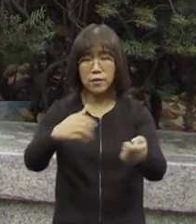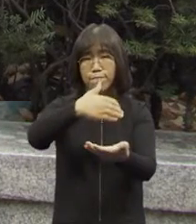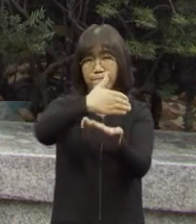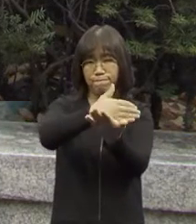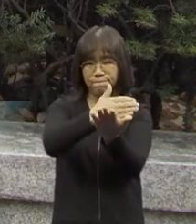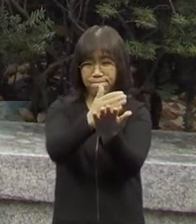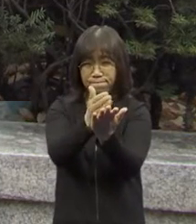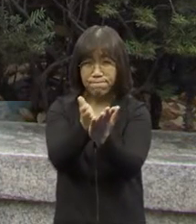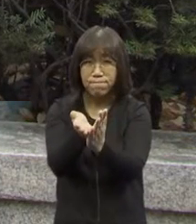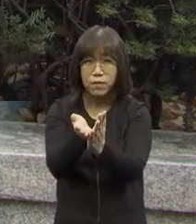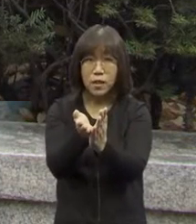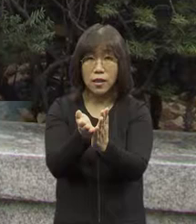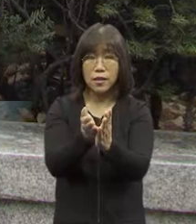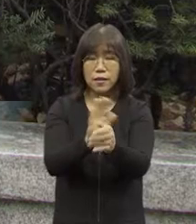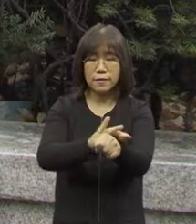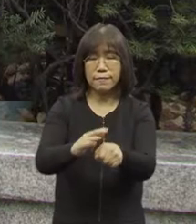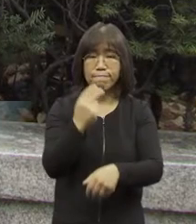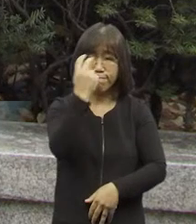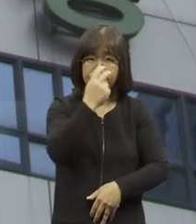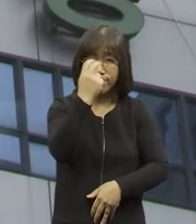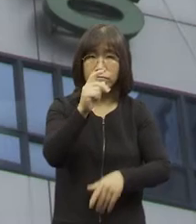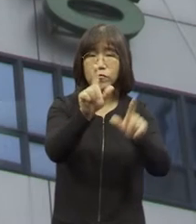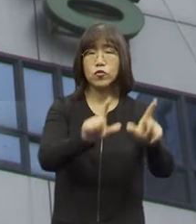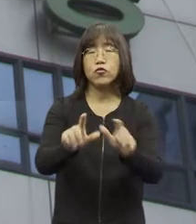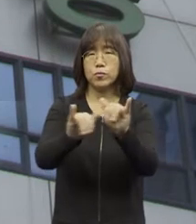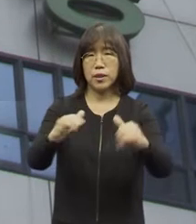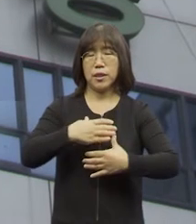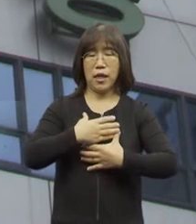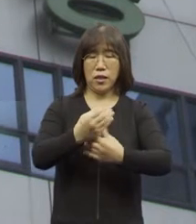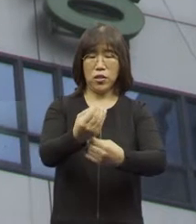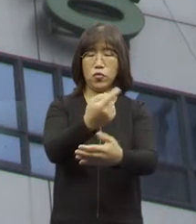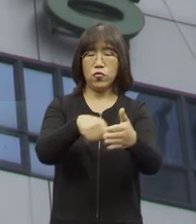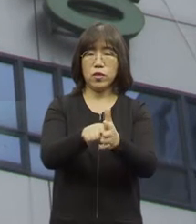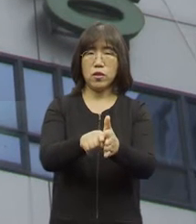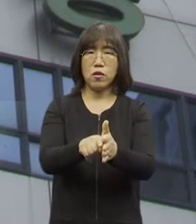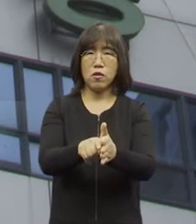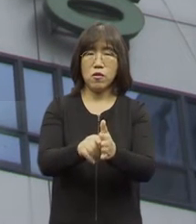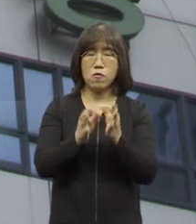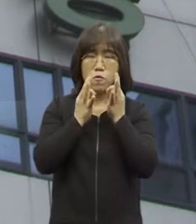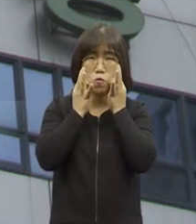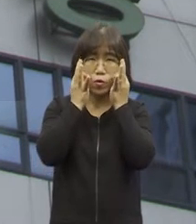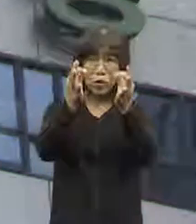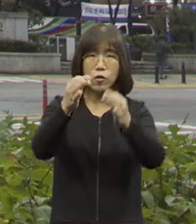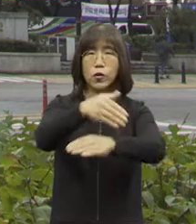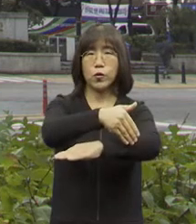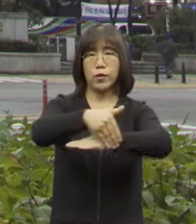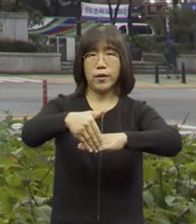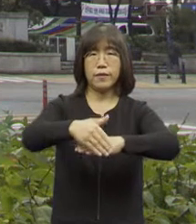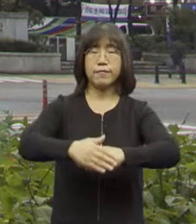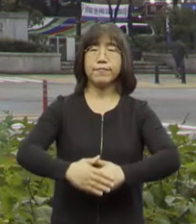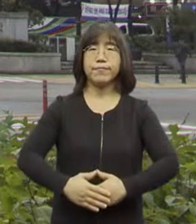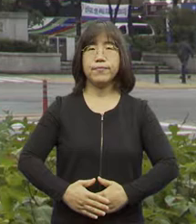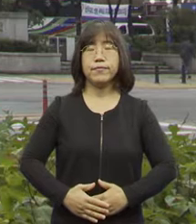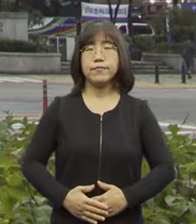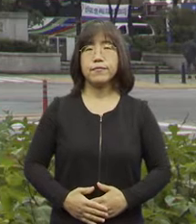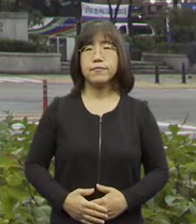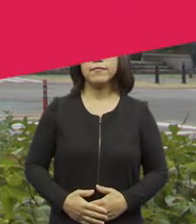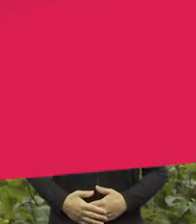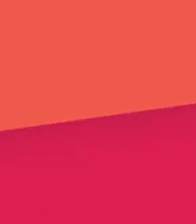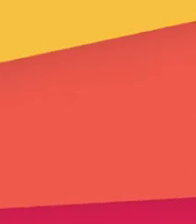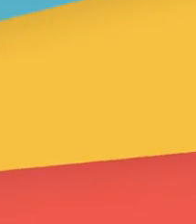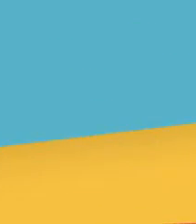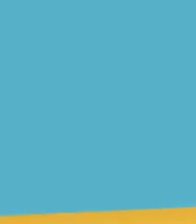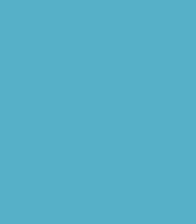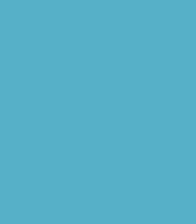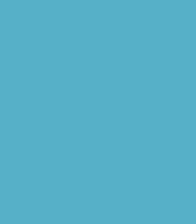대책을 지속적으로 홍보해 구민들이 안전하고 따뜻한 겨울을 보낼 수 있도록 최선을 다한다는 방침입니다.